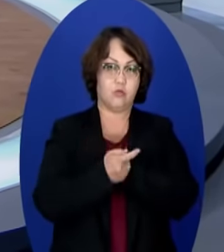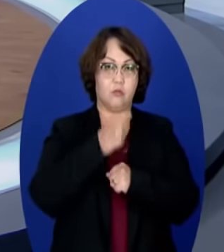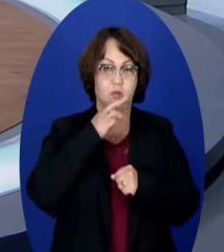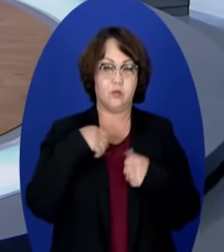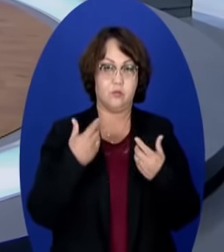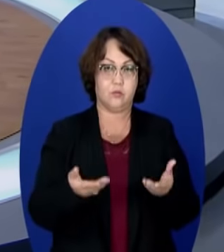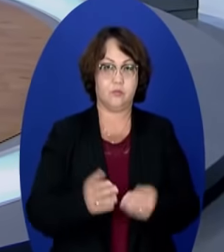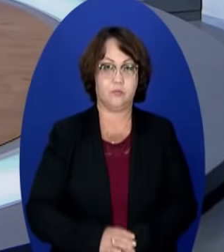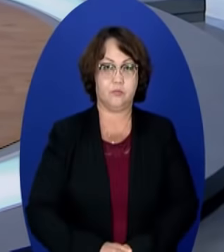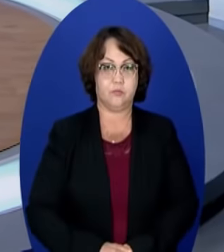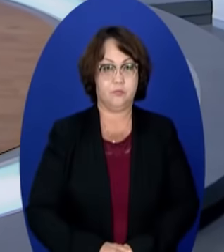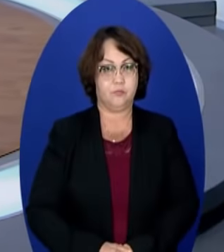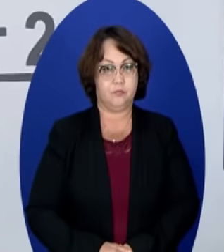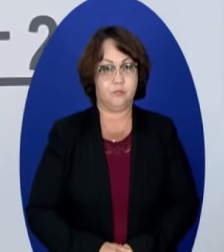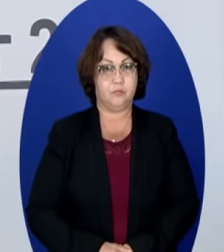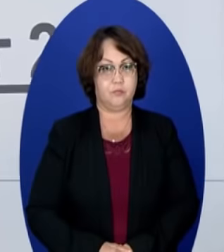мэдээллүүдийг танилцуулъя.